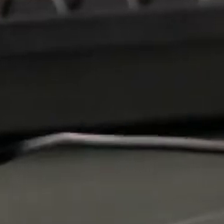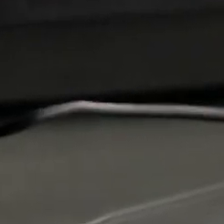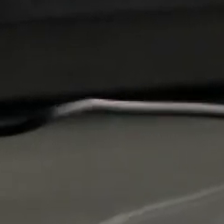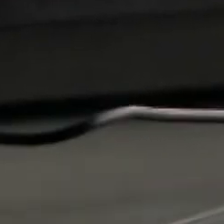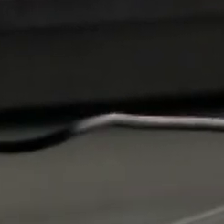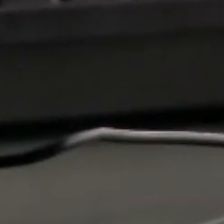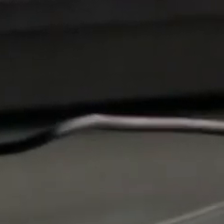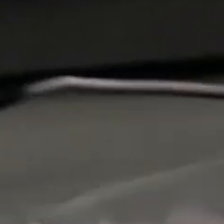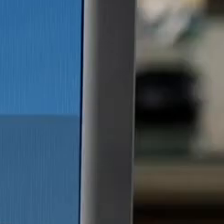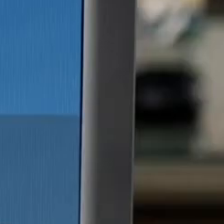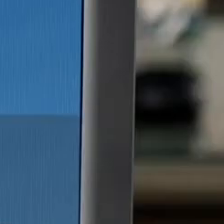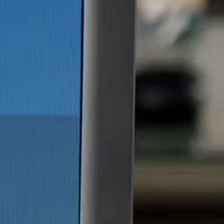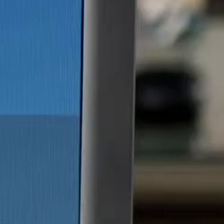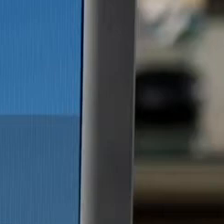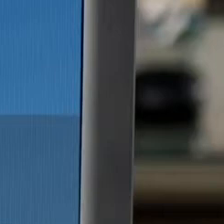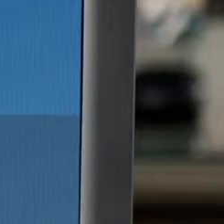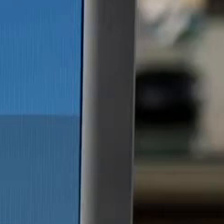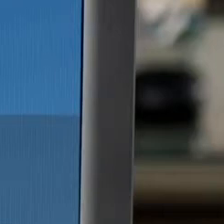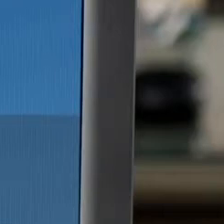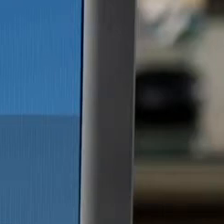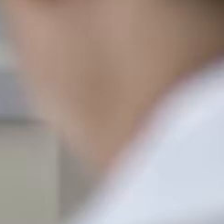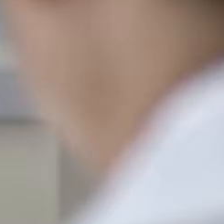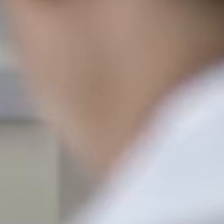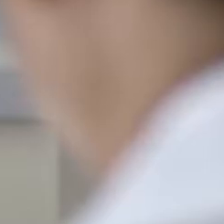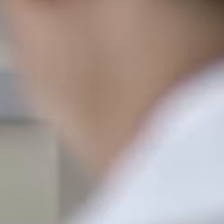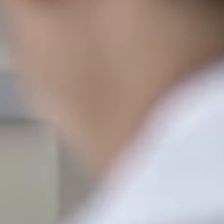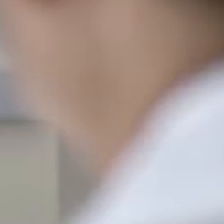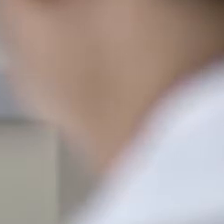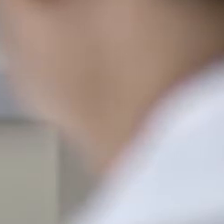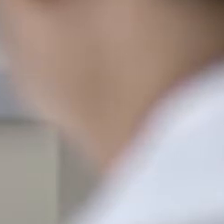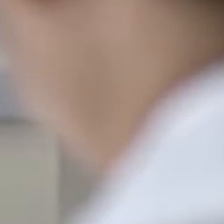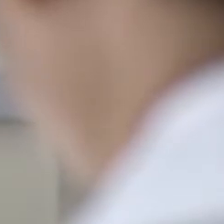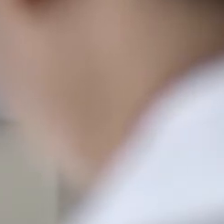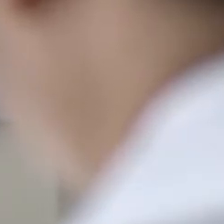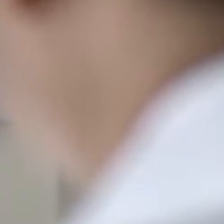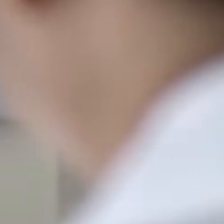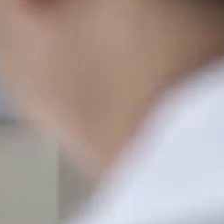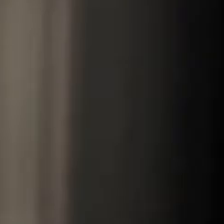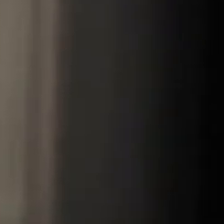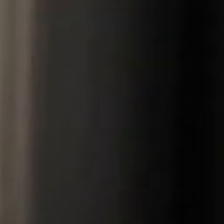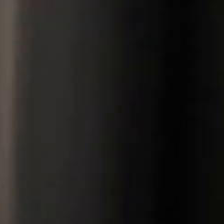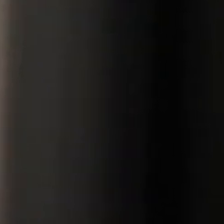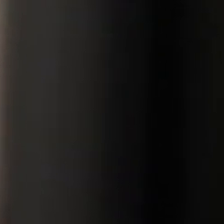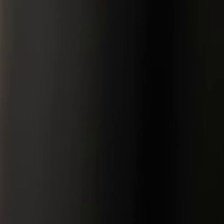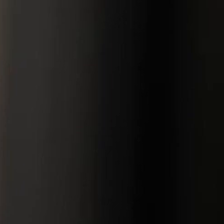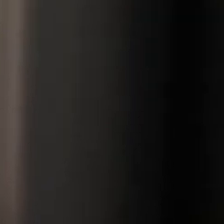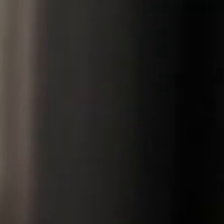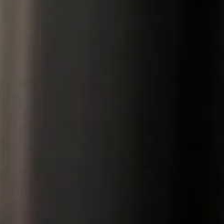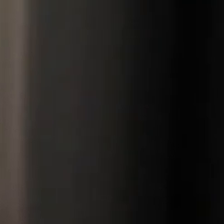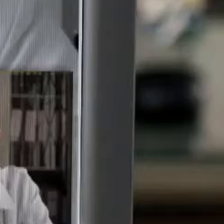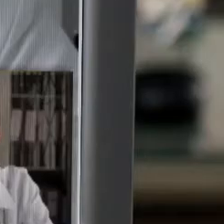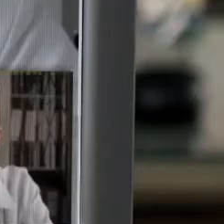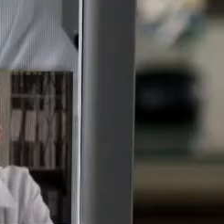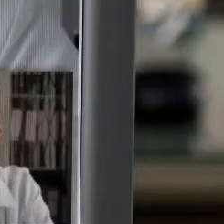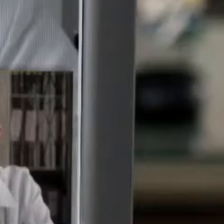อ การวินิจฉัยที่รวดเร็วเป็นสิ่งสำคัญด้วยโครงข่ายอินเทอร์เน็ตความเร็วสูงเพื่อสาธารณสุขทางไกลการติดต่อแลกเปลี่ยนข้อมูลระหว่างโร